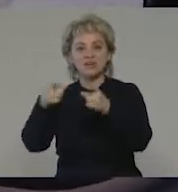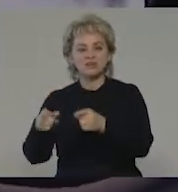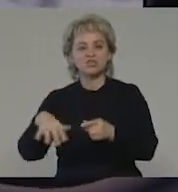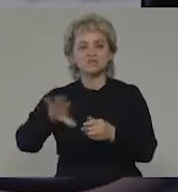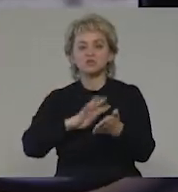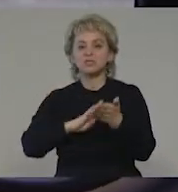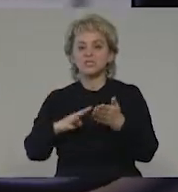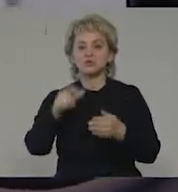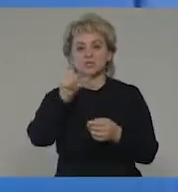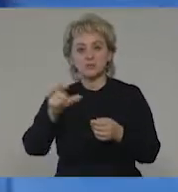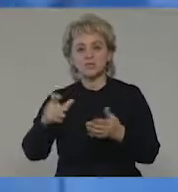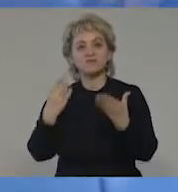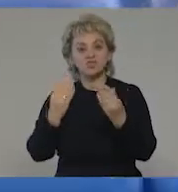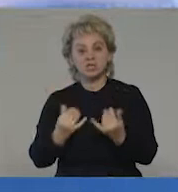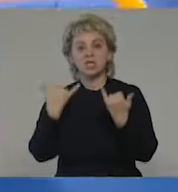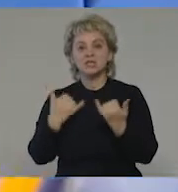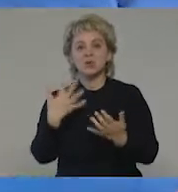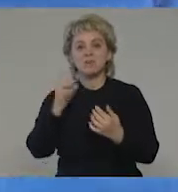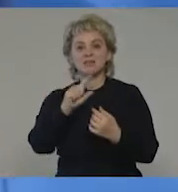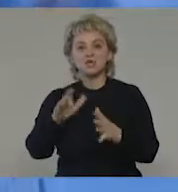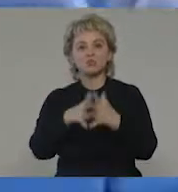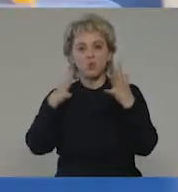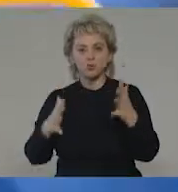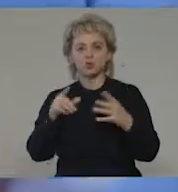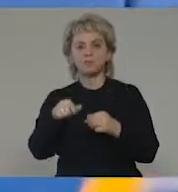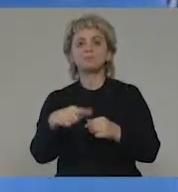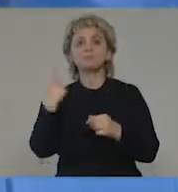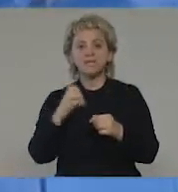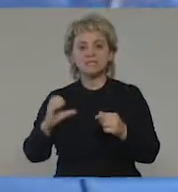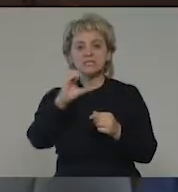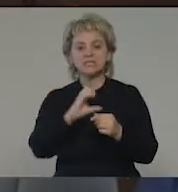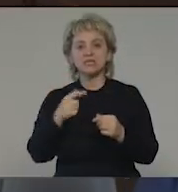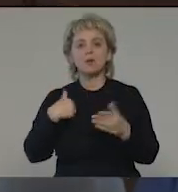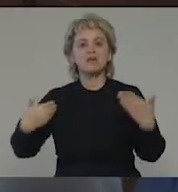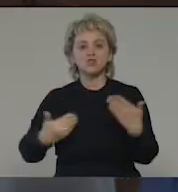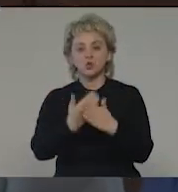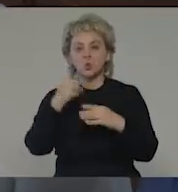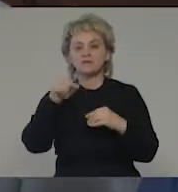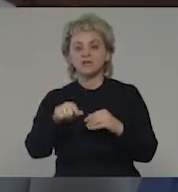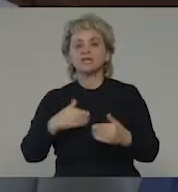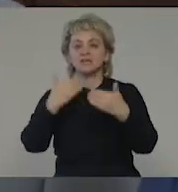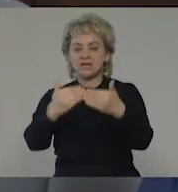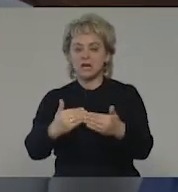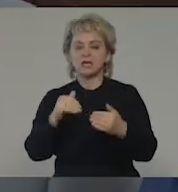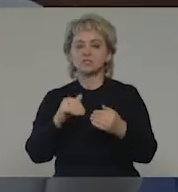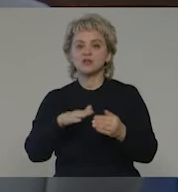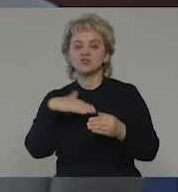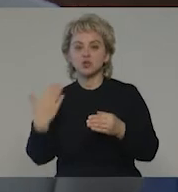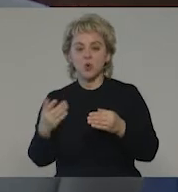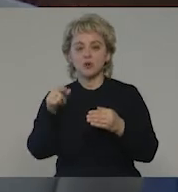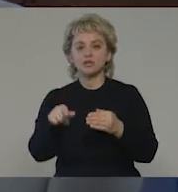всего 90 пассажиров в день. Сейчас в 5 раз больше. С 1 сентября мы вновь двигаемся в